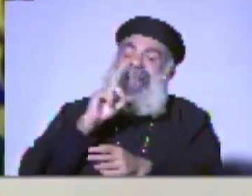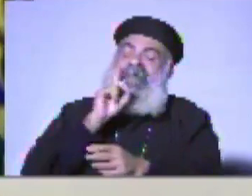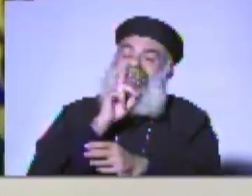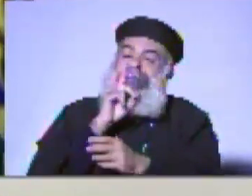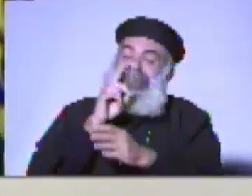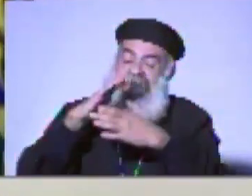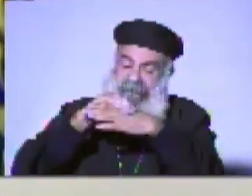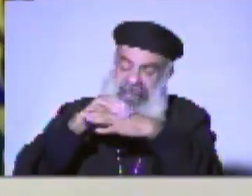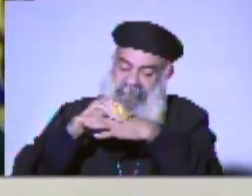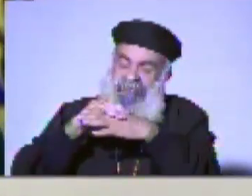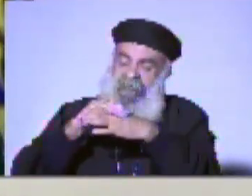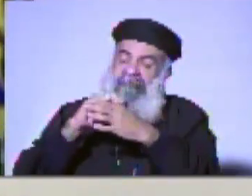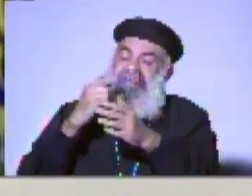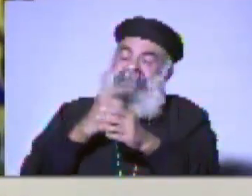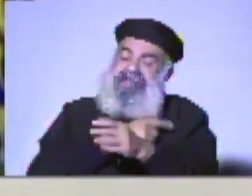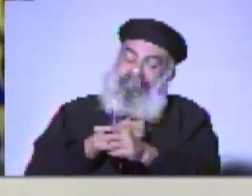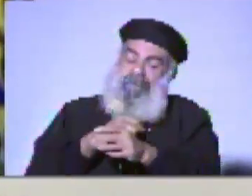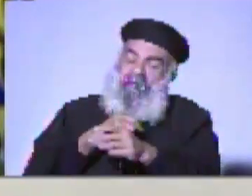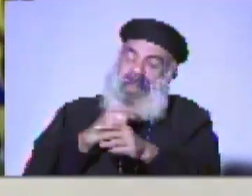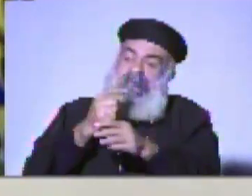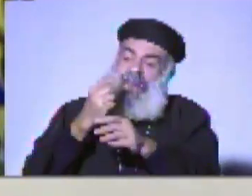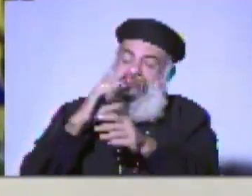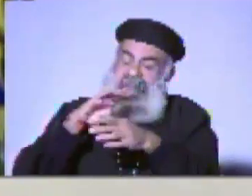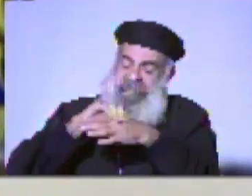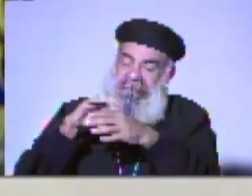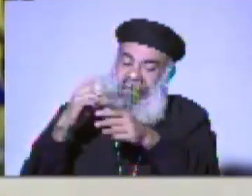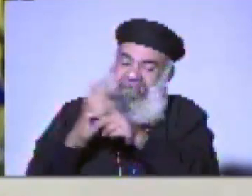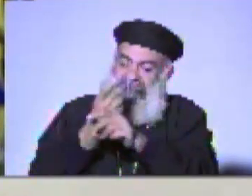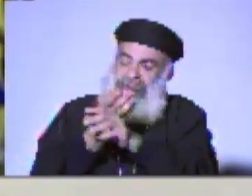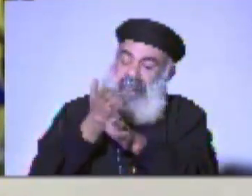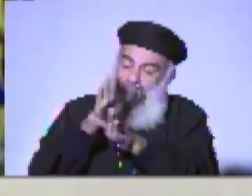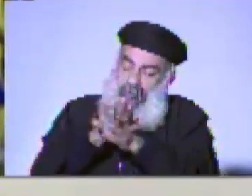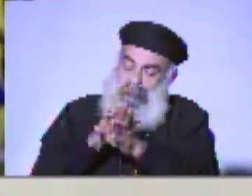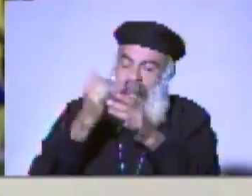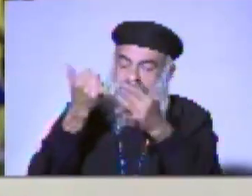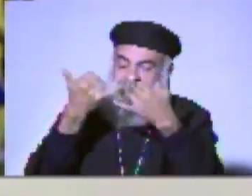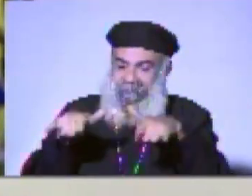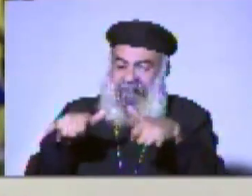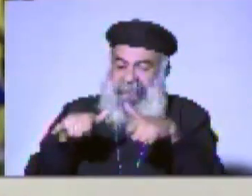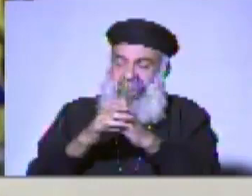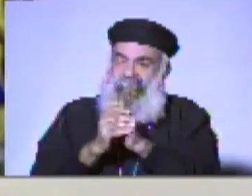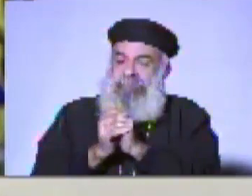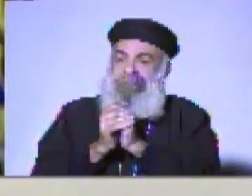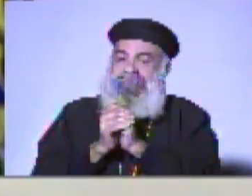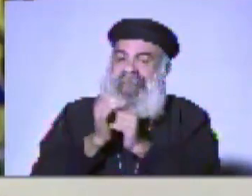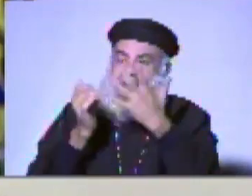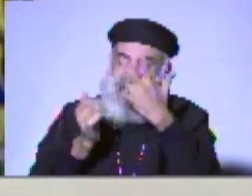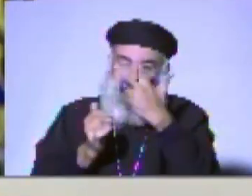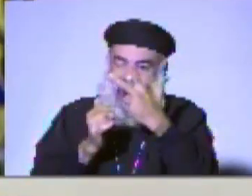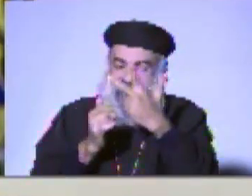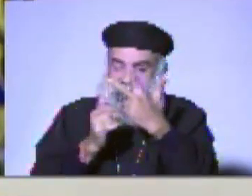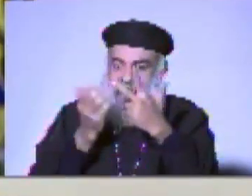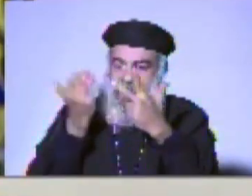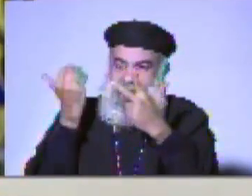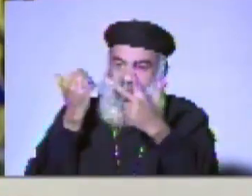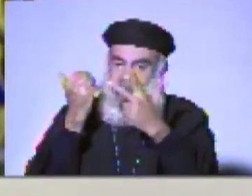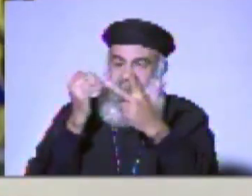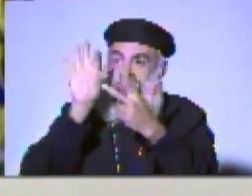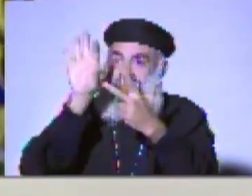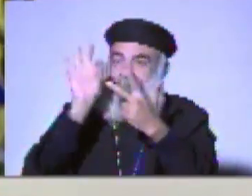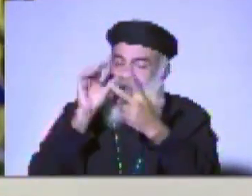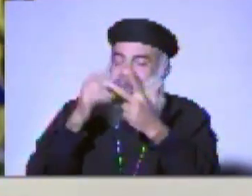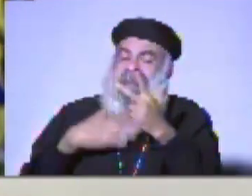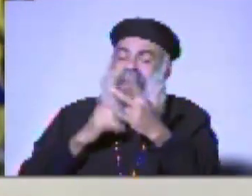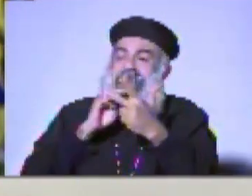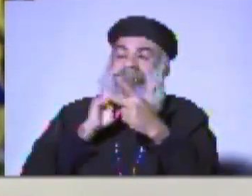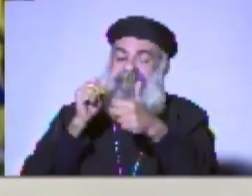الخطيه واسمه جسد الموت واسمه جسد الفساد يعني احنا في ثلاث حاجات اخدناهم من ادم مش اثنين